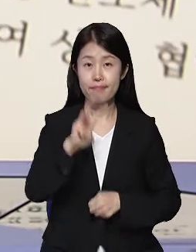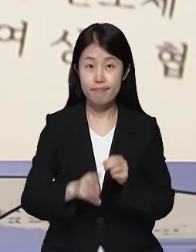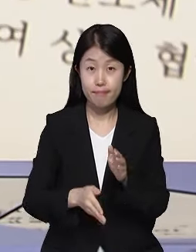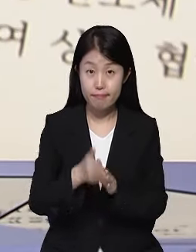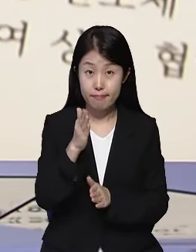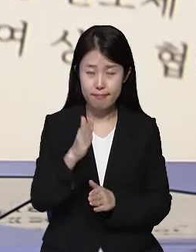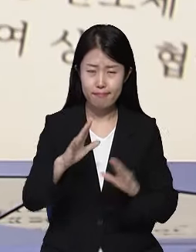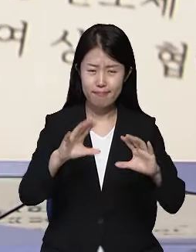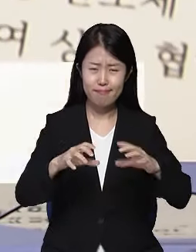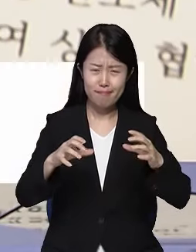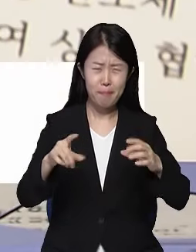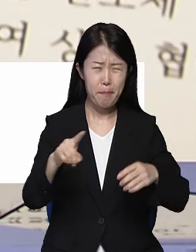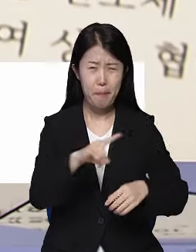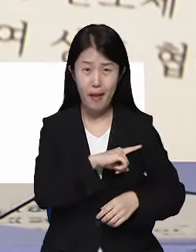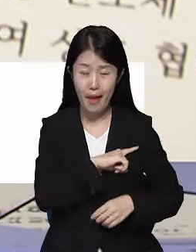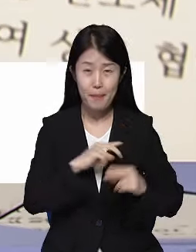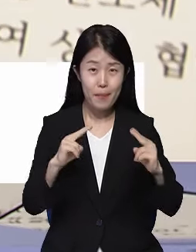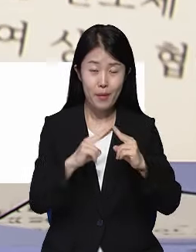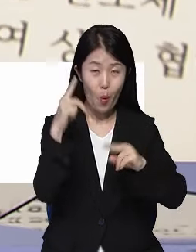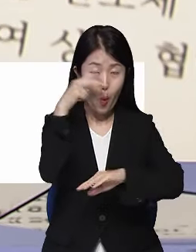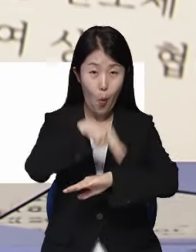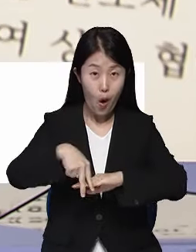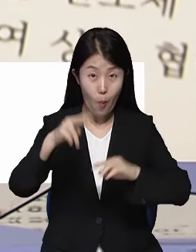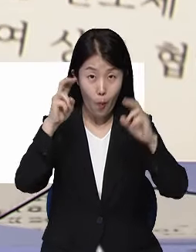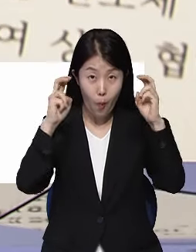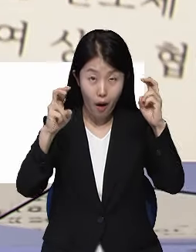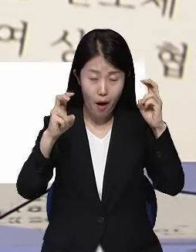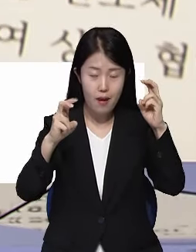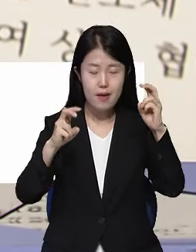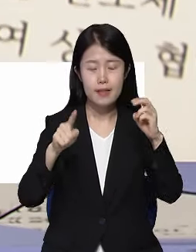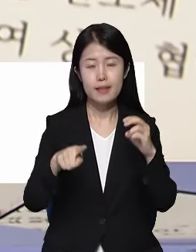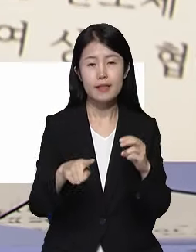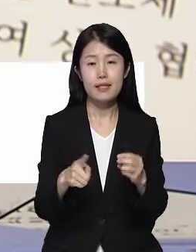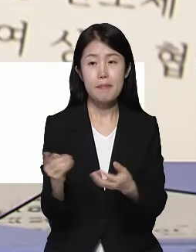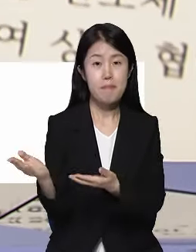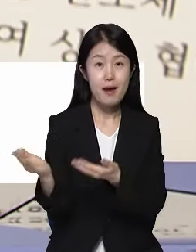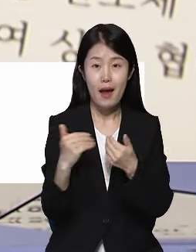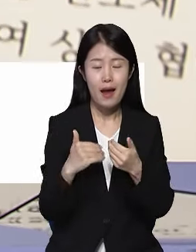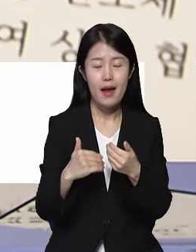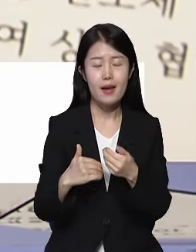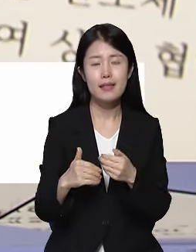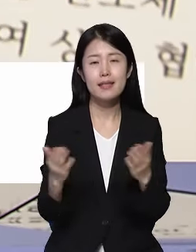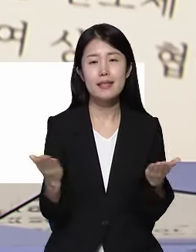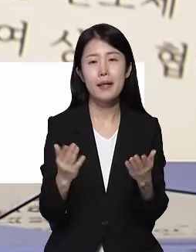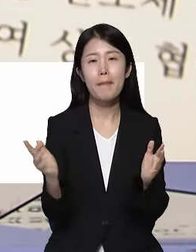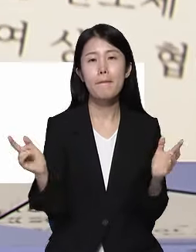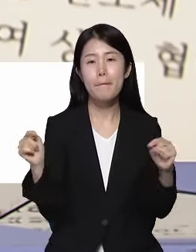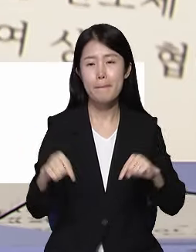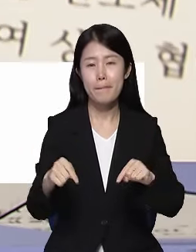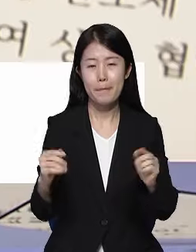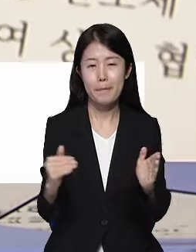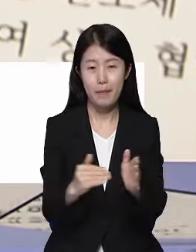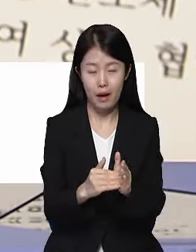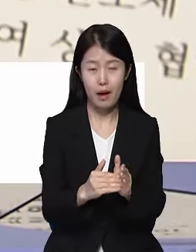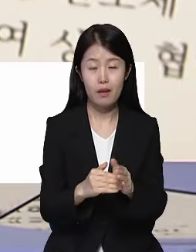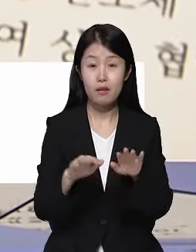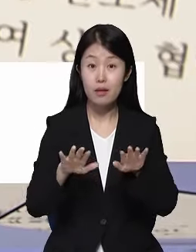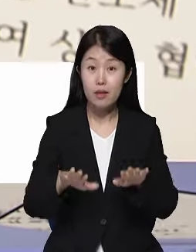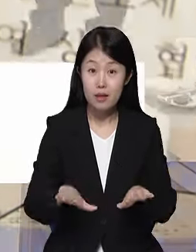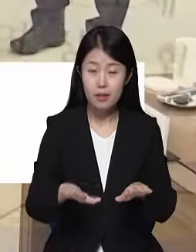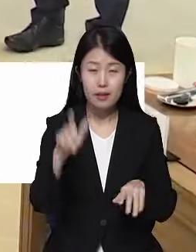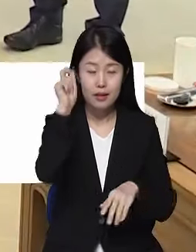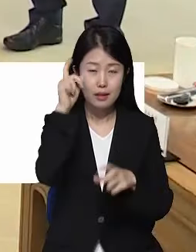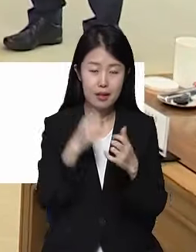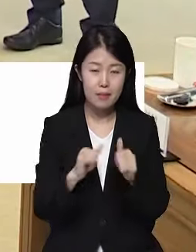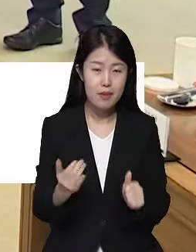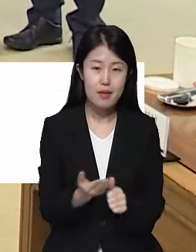광주광역시가 세계적인 반도체 설계 기업인 에이직랜드와 유치 업무 협약을 맺고 인력 양성과 취업 지원 협력 체계